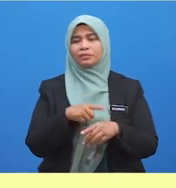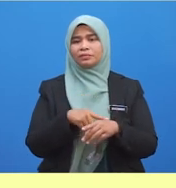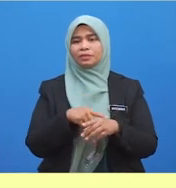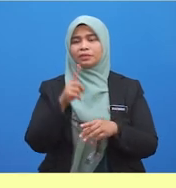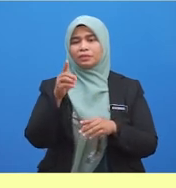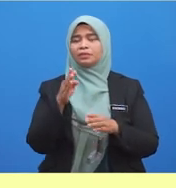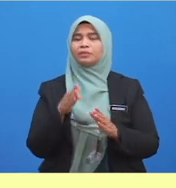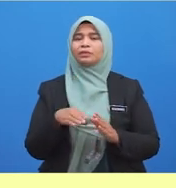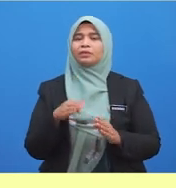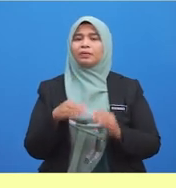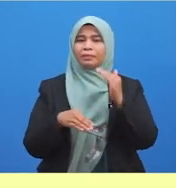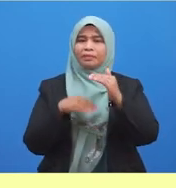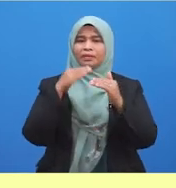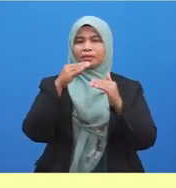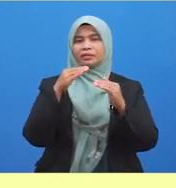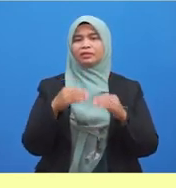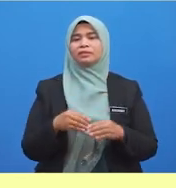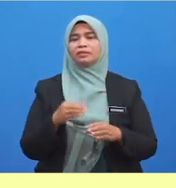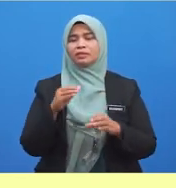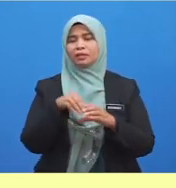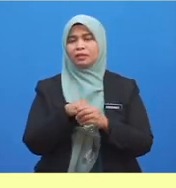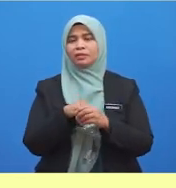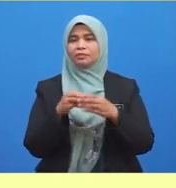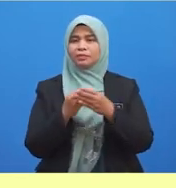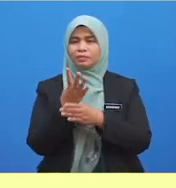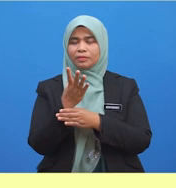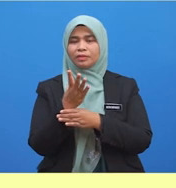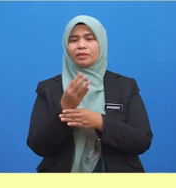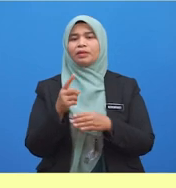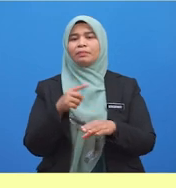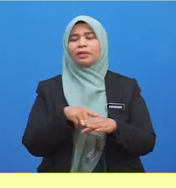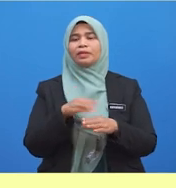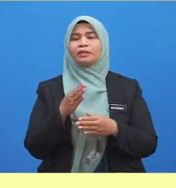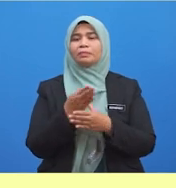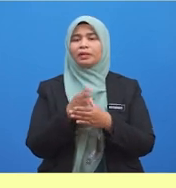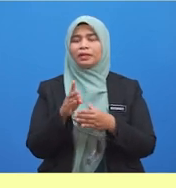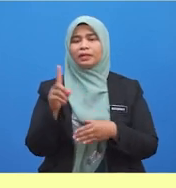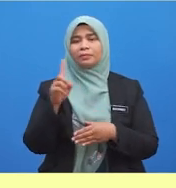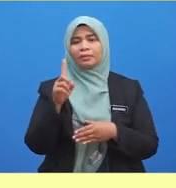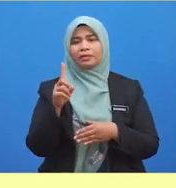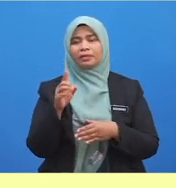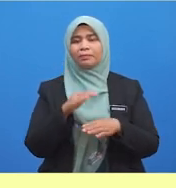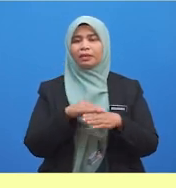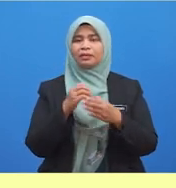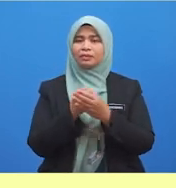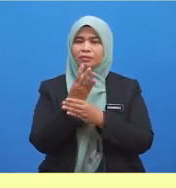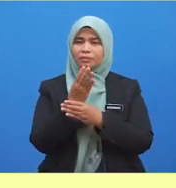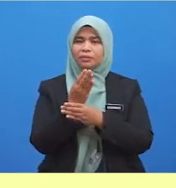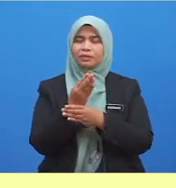pembahagian sel dalam tumbuhan. Pada bahagian manakah pada tumbuhan proses ini